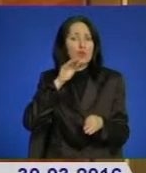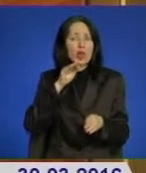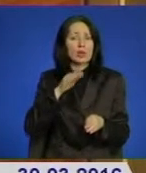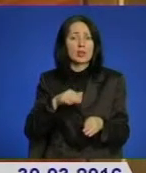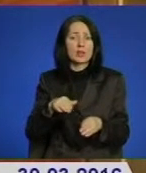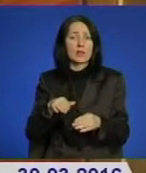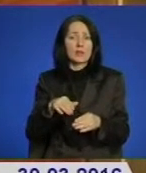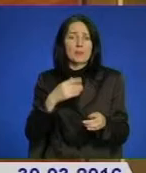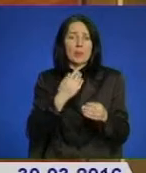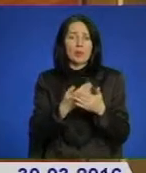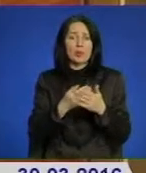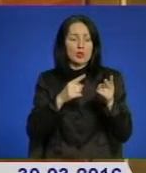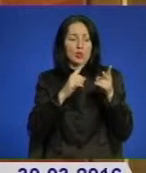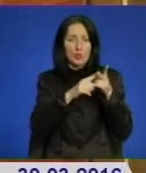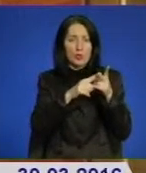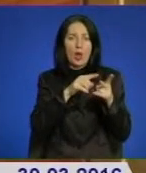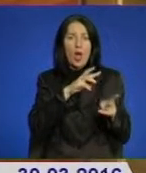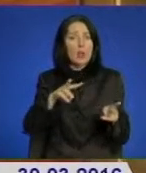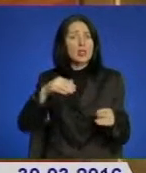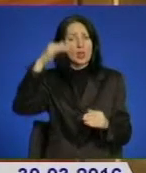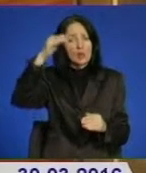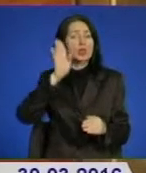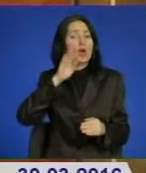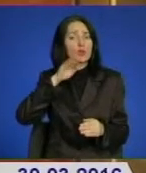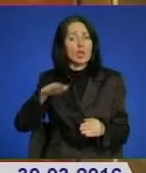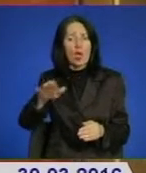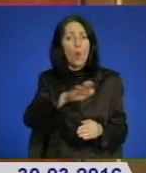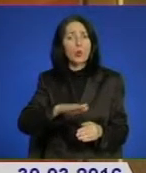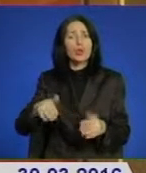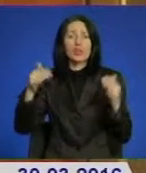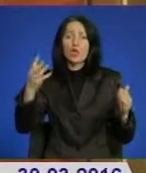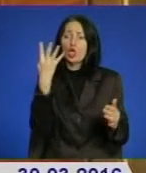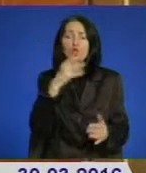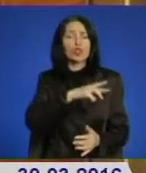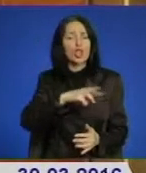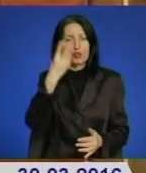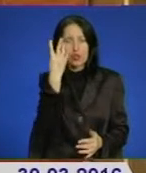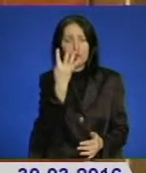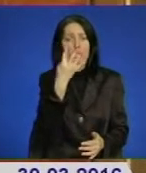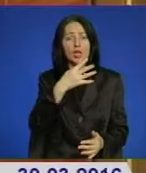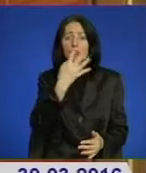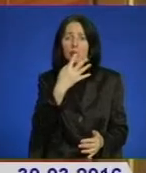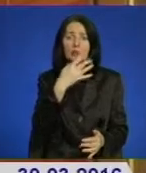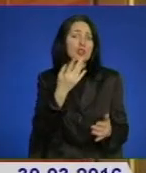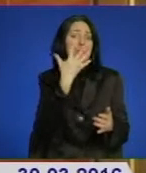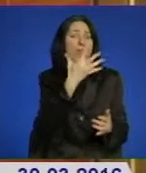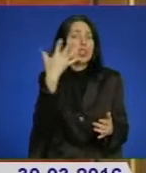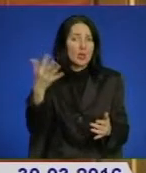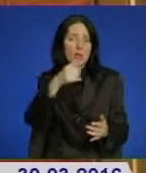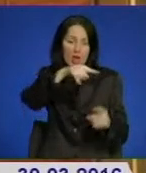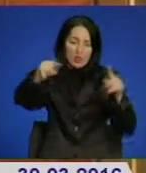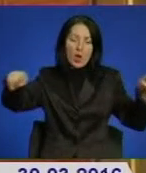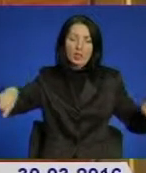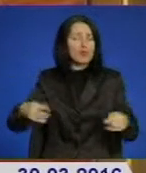Зразу ж пірнув туди за дитиною. Там обстановка така, що металеві сходи і наповнений цей